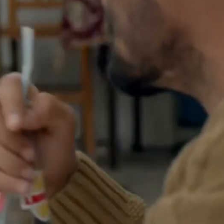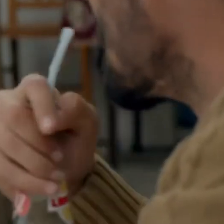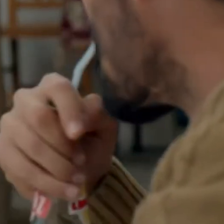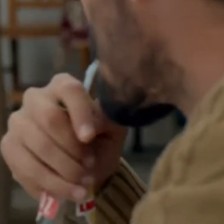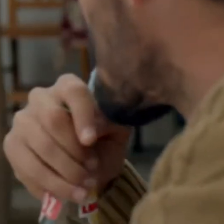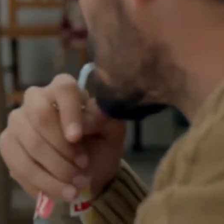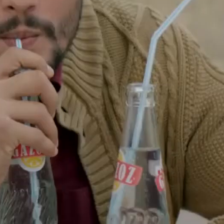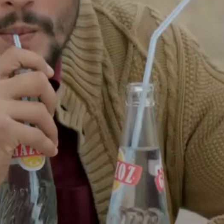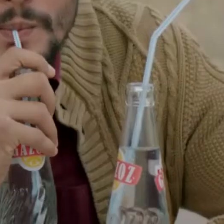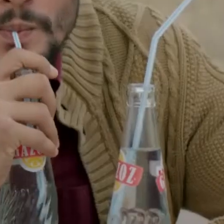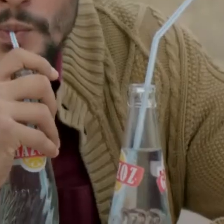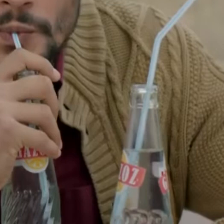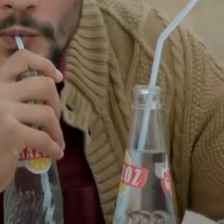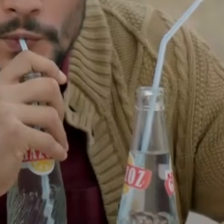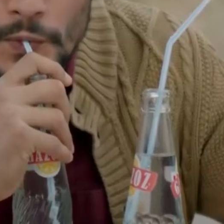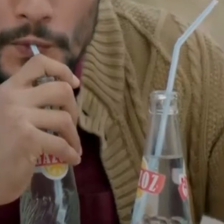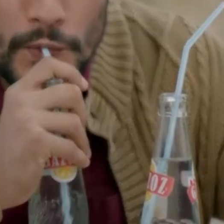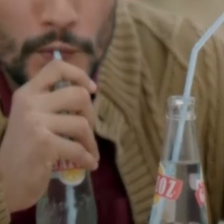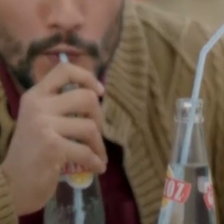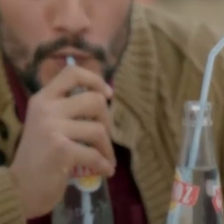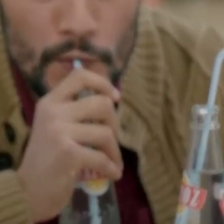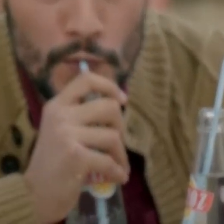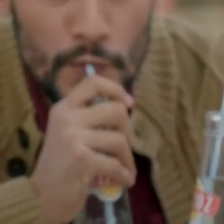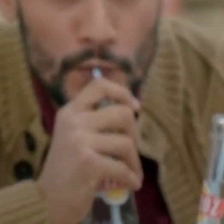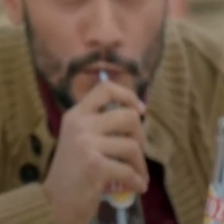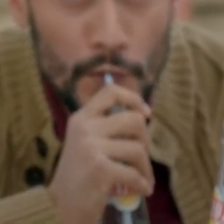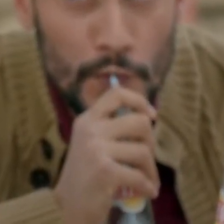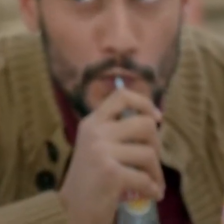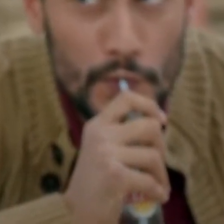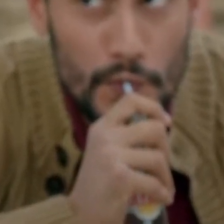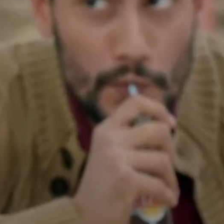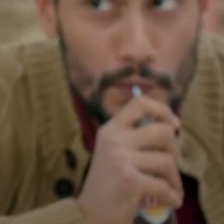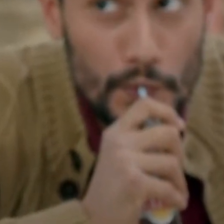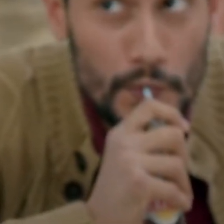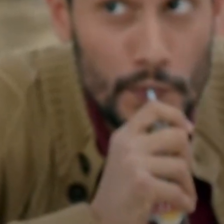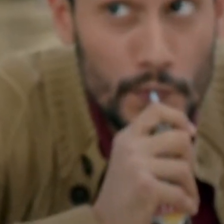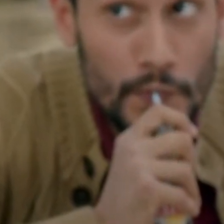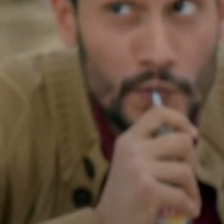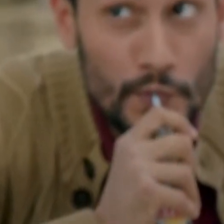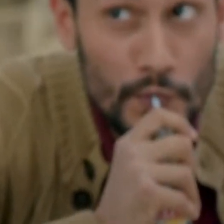bakıyor. İsmail pipet ağzında Zümrüt'e bakarak gazozunu içiyor.